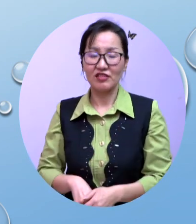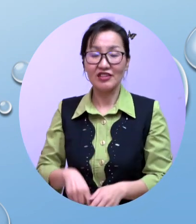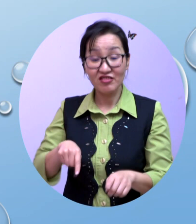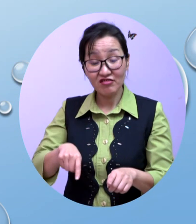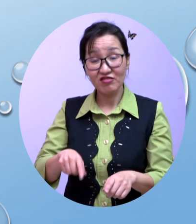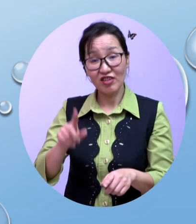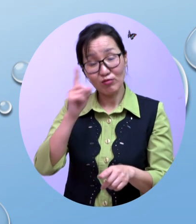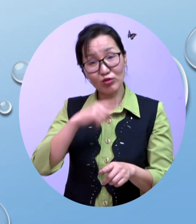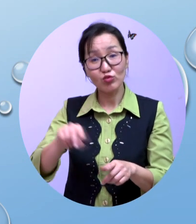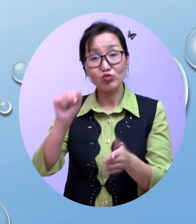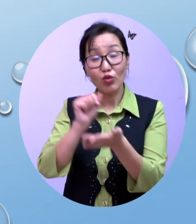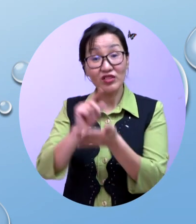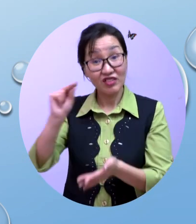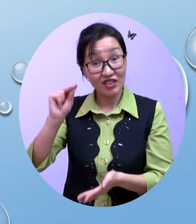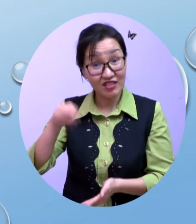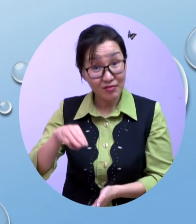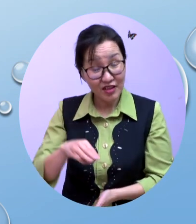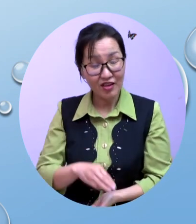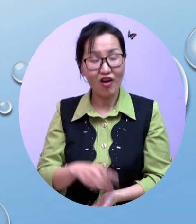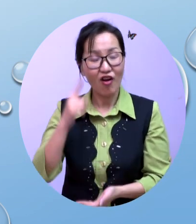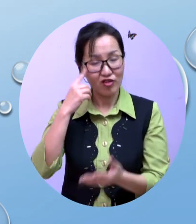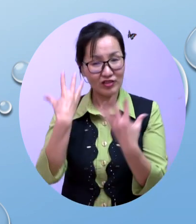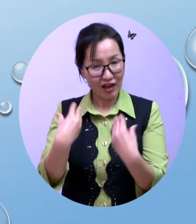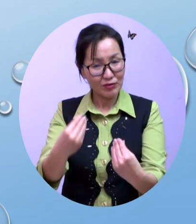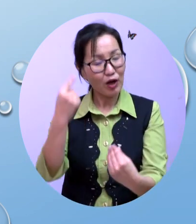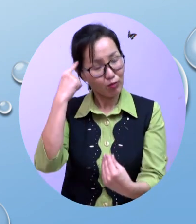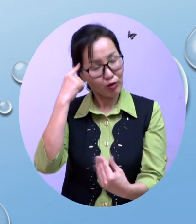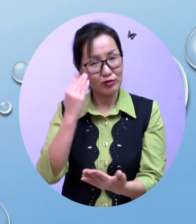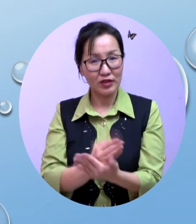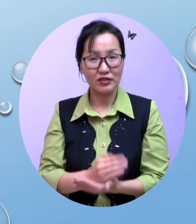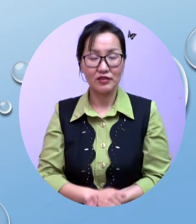юм аа гэдгийг бас ойлгож авсан байхаа.